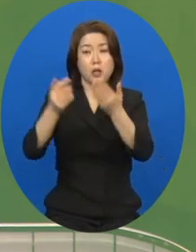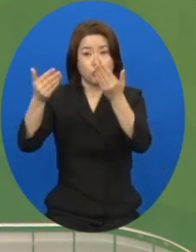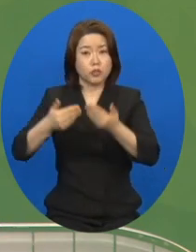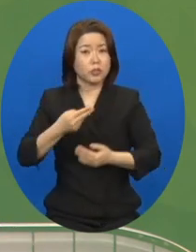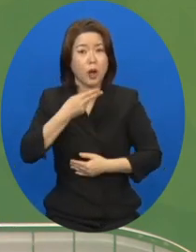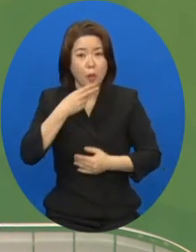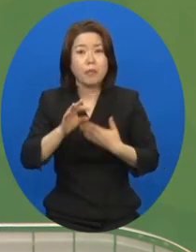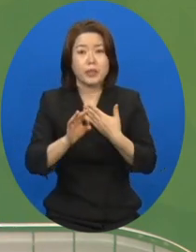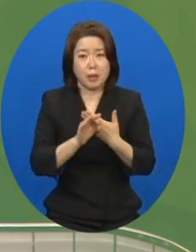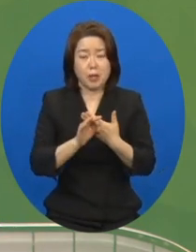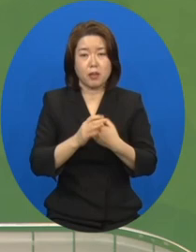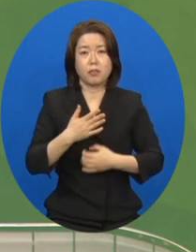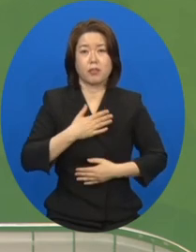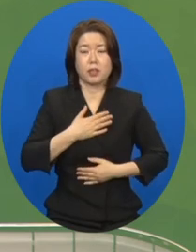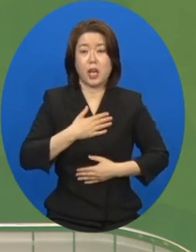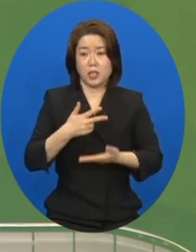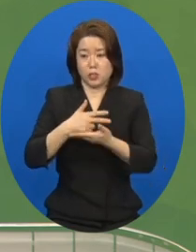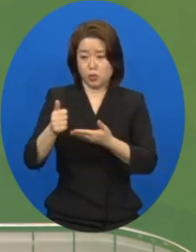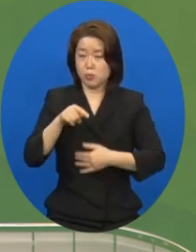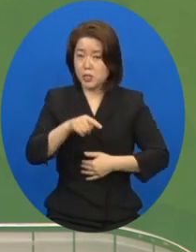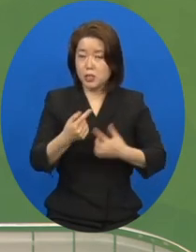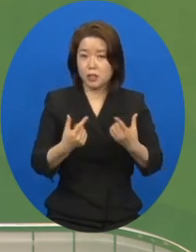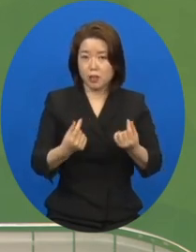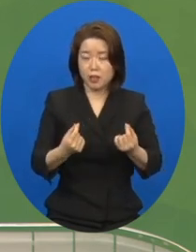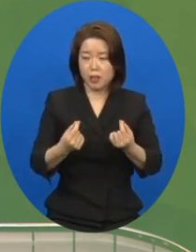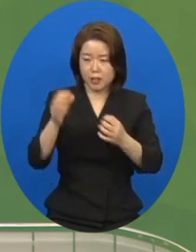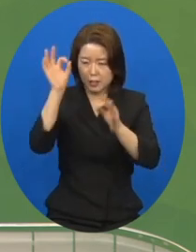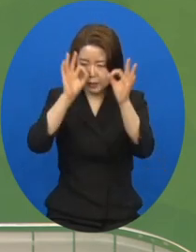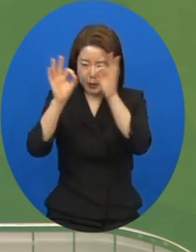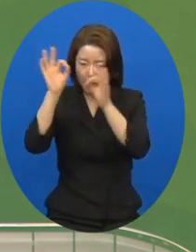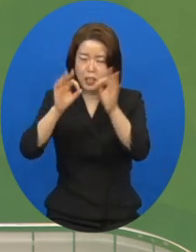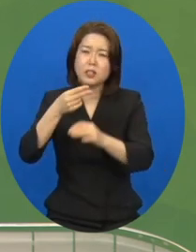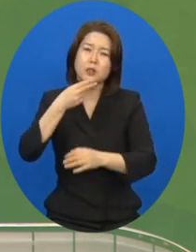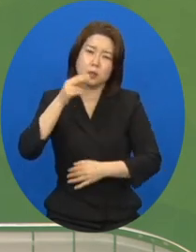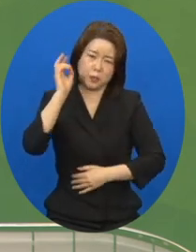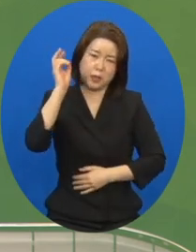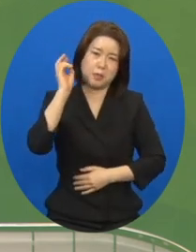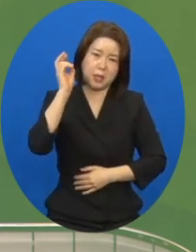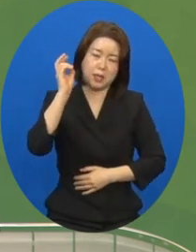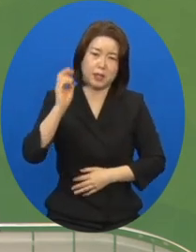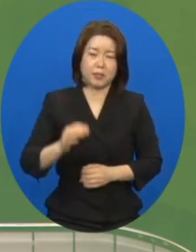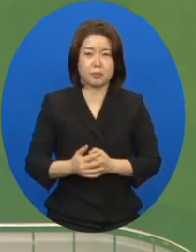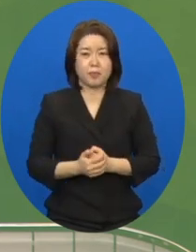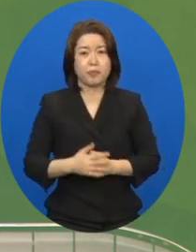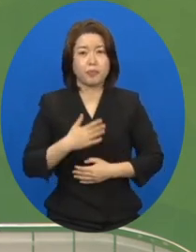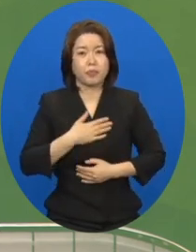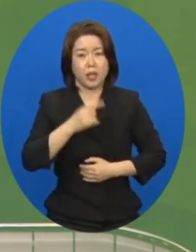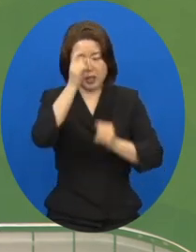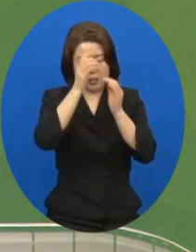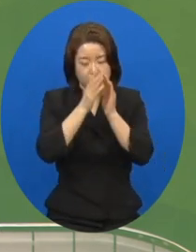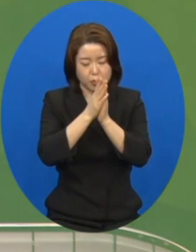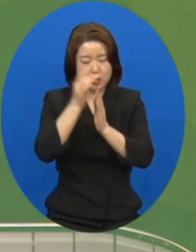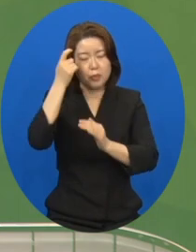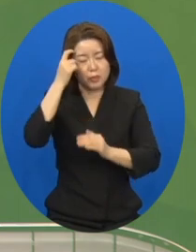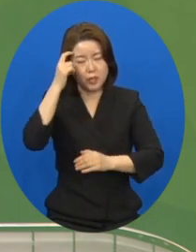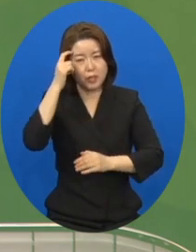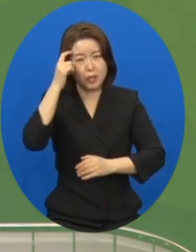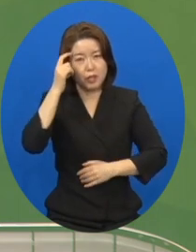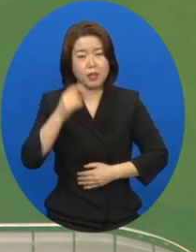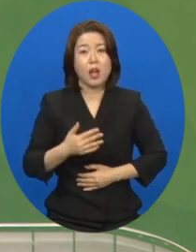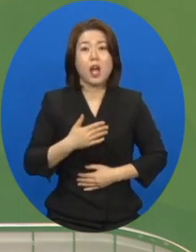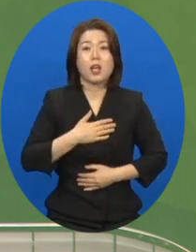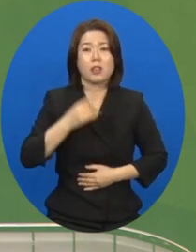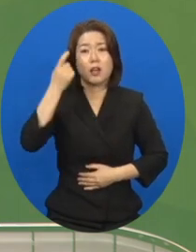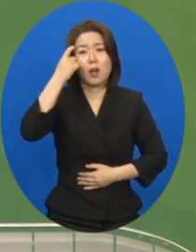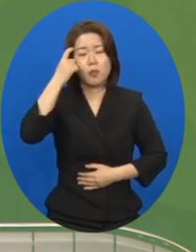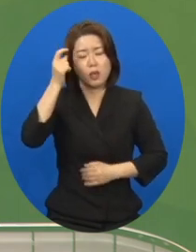않았다면 나는 주님을 이처럼 찾지 않았을 것이 분명하다. 나는 기도하고 생각했다. 내가 왜